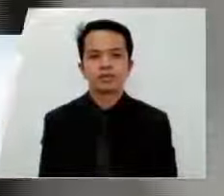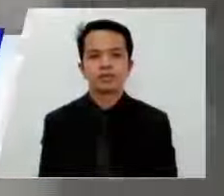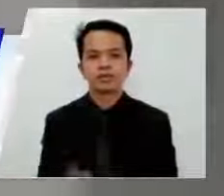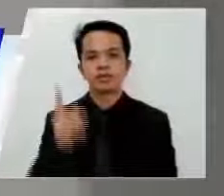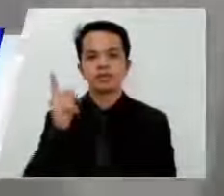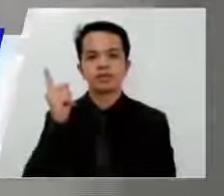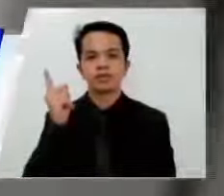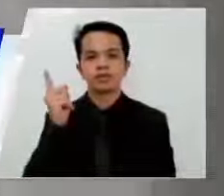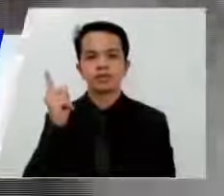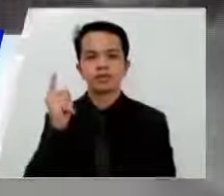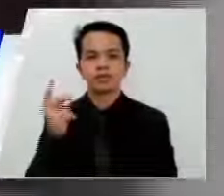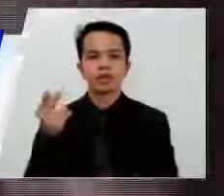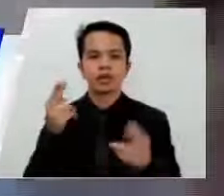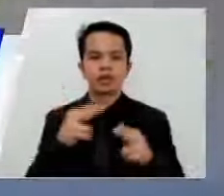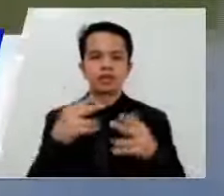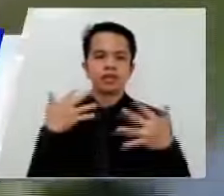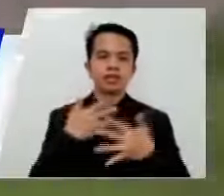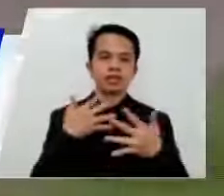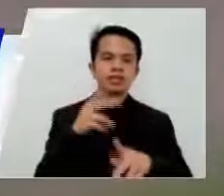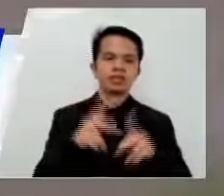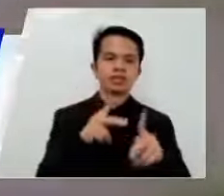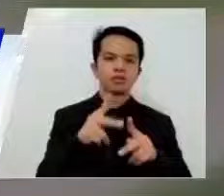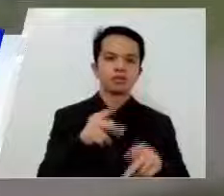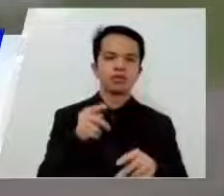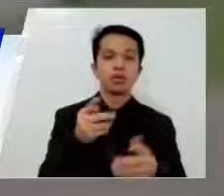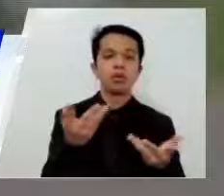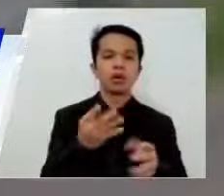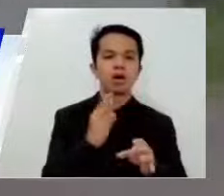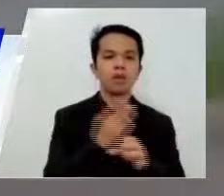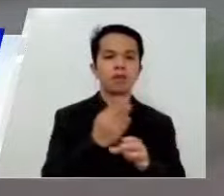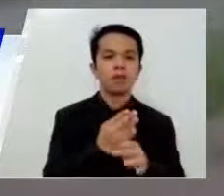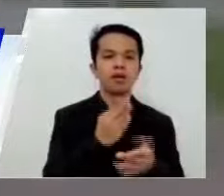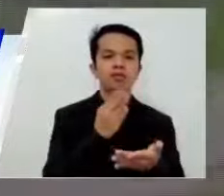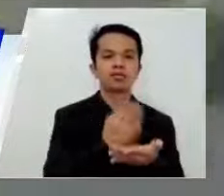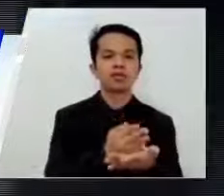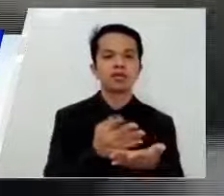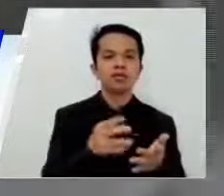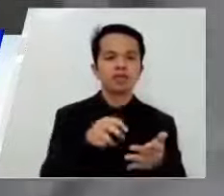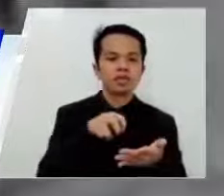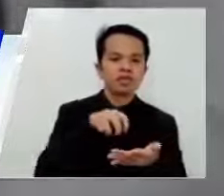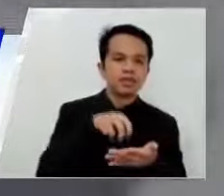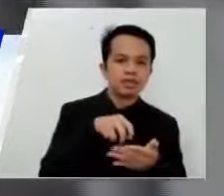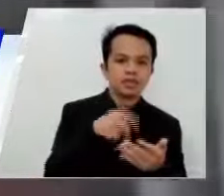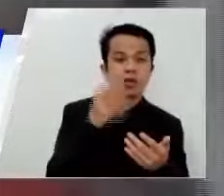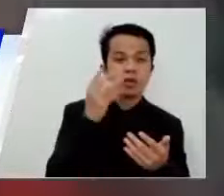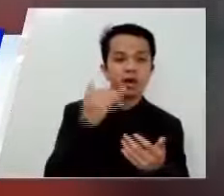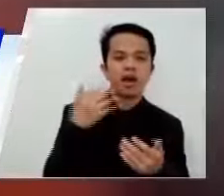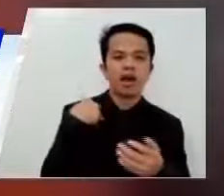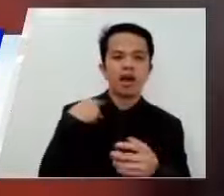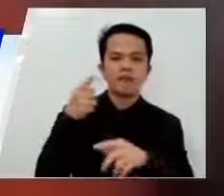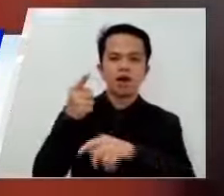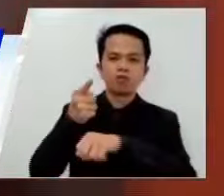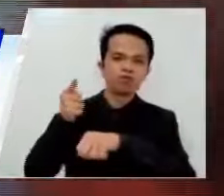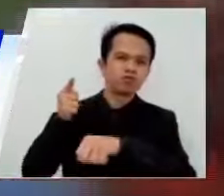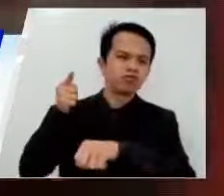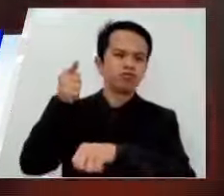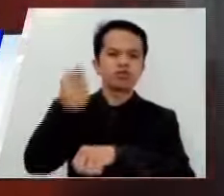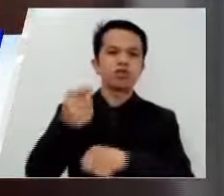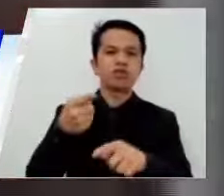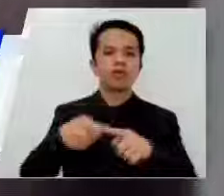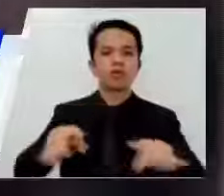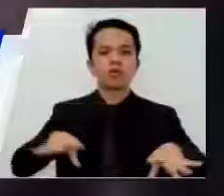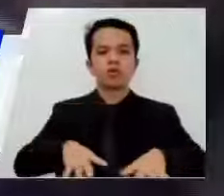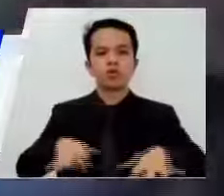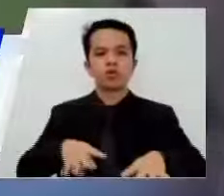Napayukon sa takot ang mga nag-aabang sa isang bus stop sa Chernihiv, Ukraine dahil sa pagtama ng missile ng Russia. Pati isang ospital